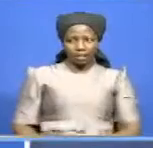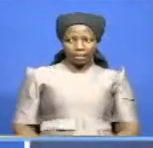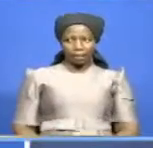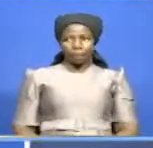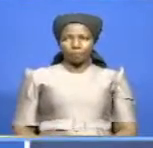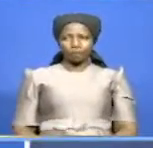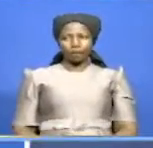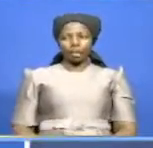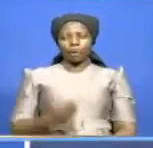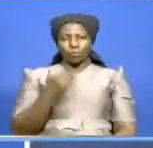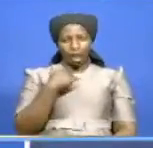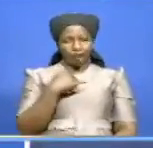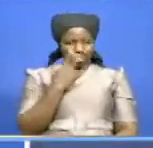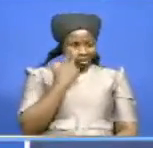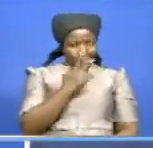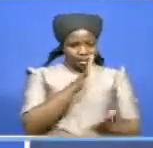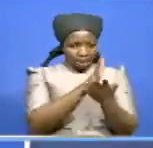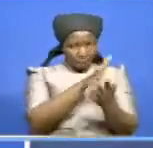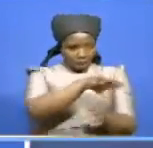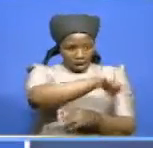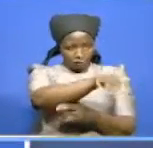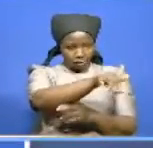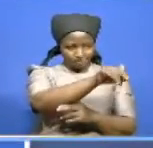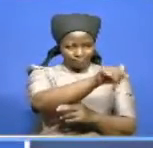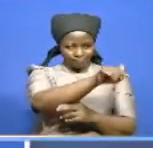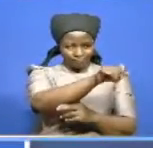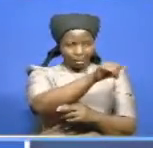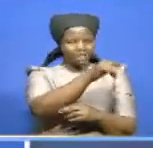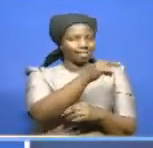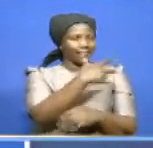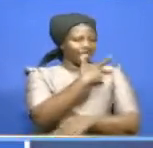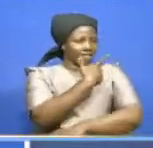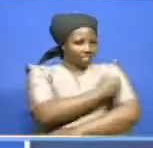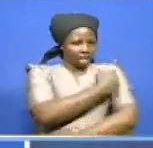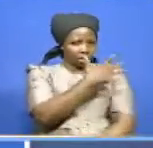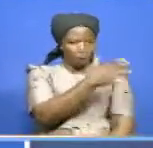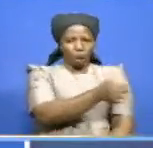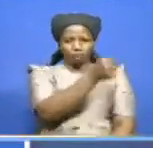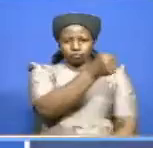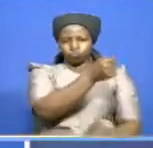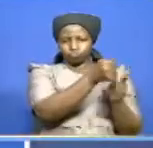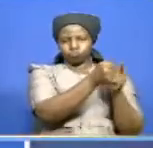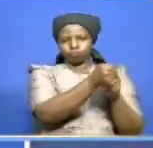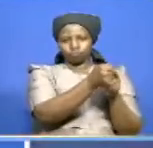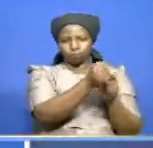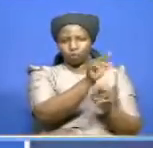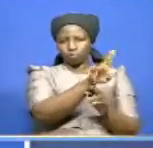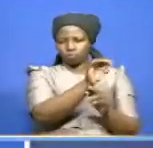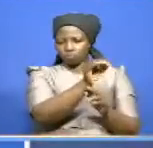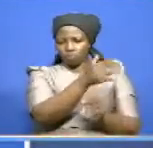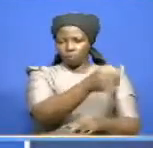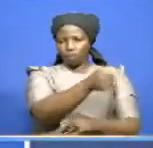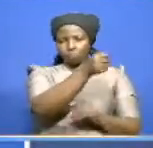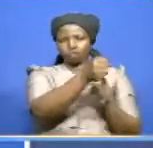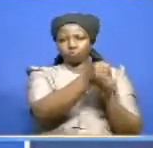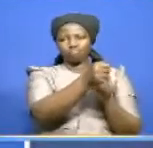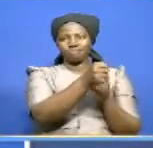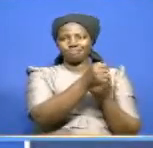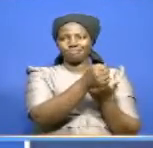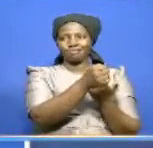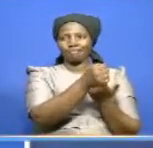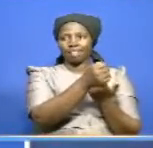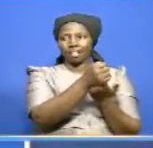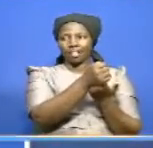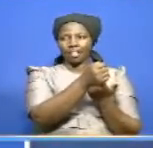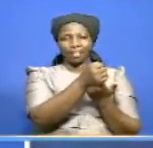We noted that some counties are holding on to vaccines, actually holding them